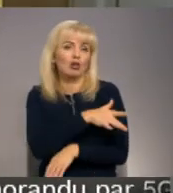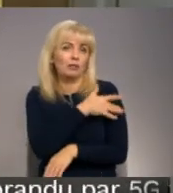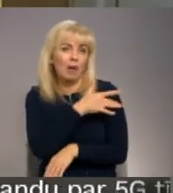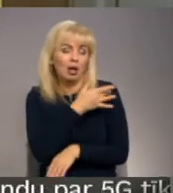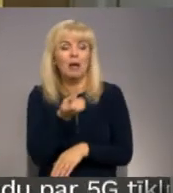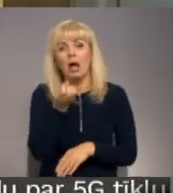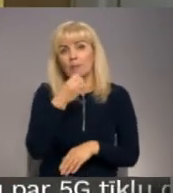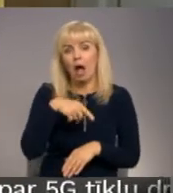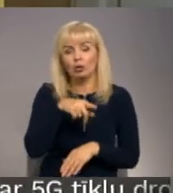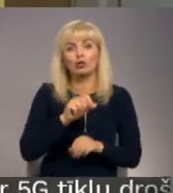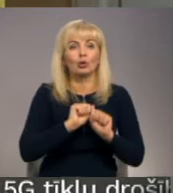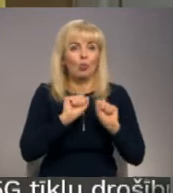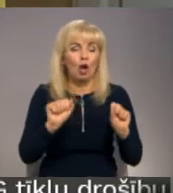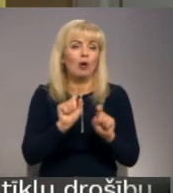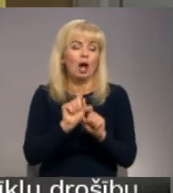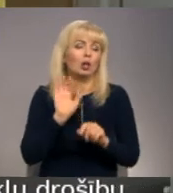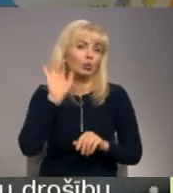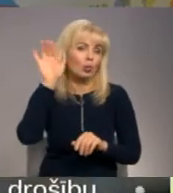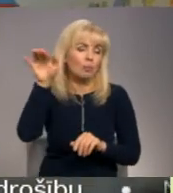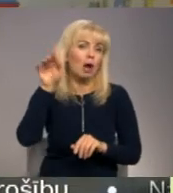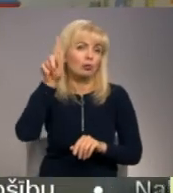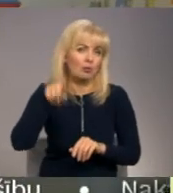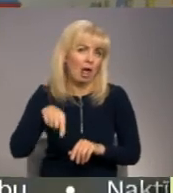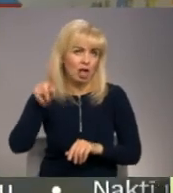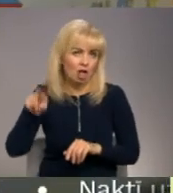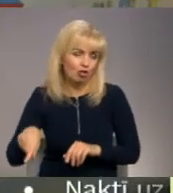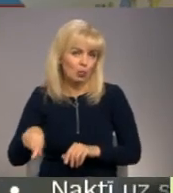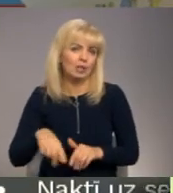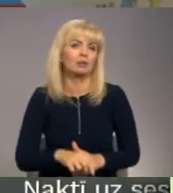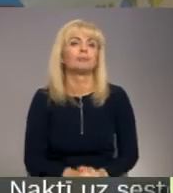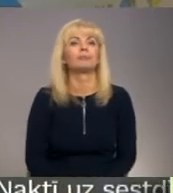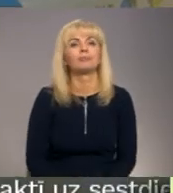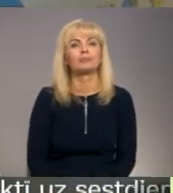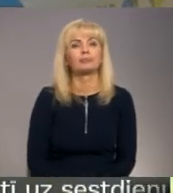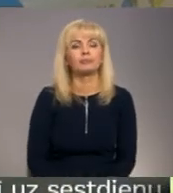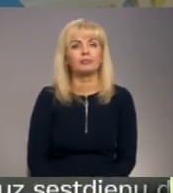pašvaldības bērndārzos nodrošināt arī turpmākos mēnešus. Laura Jansone, Emets Masakovskis, Vidzemes televīzija.